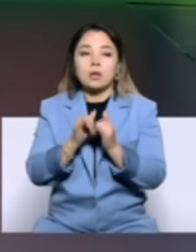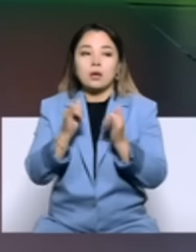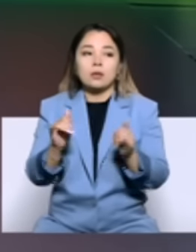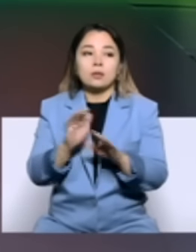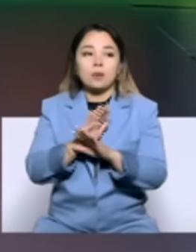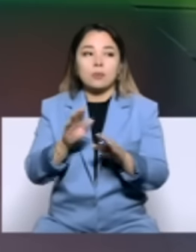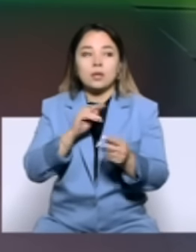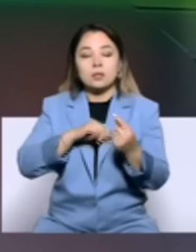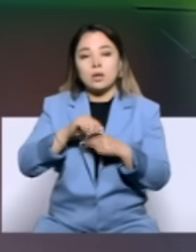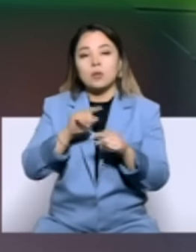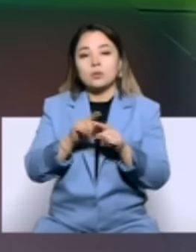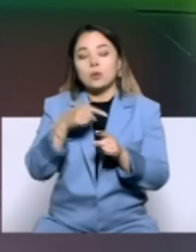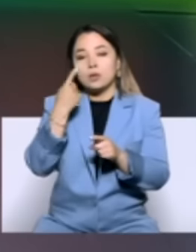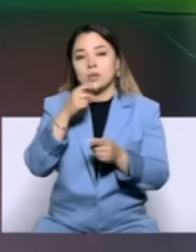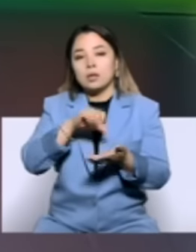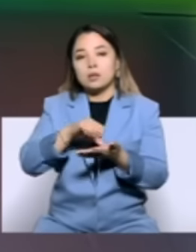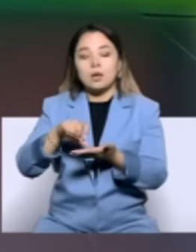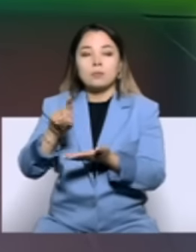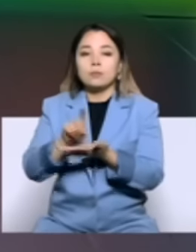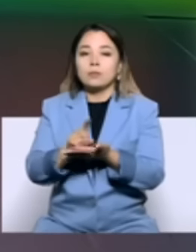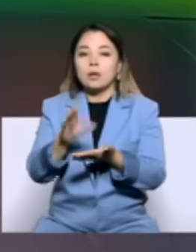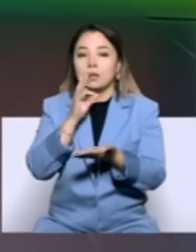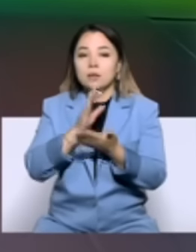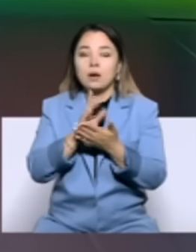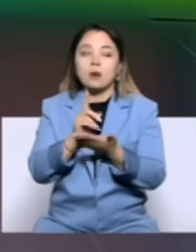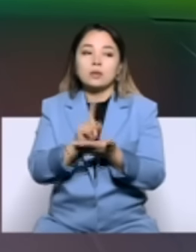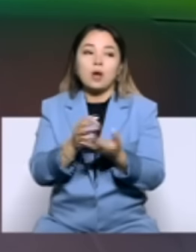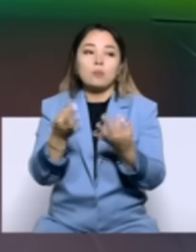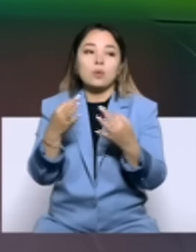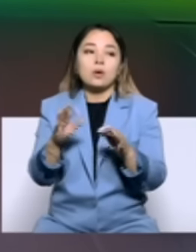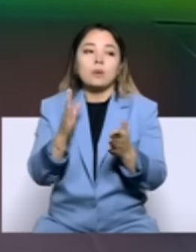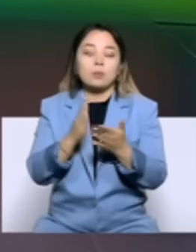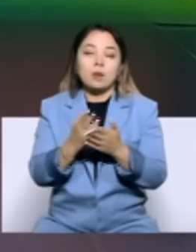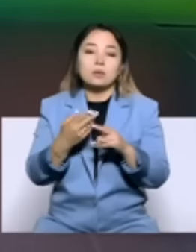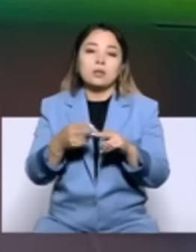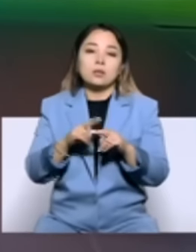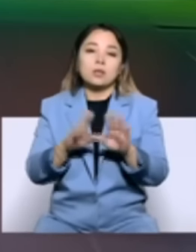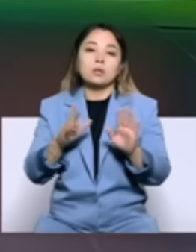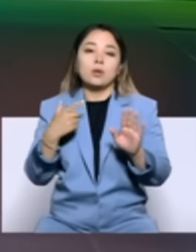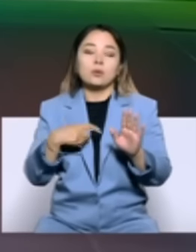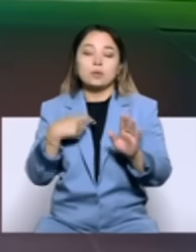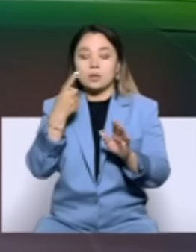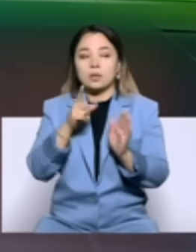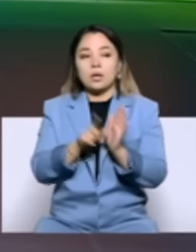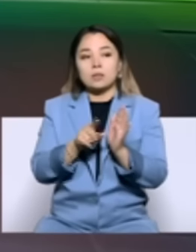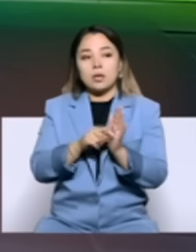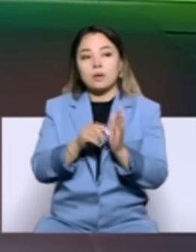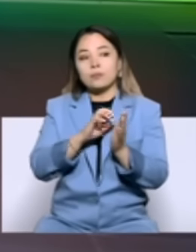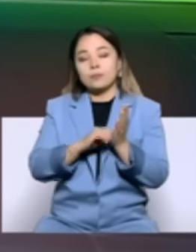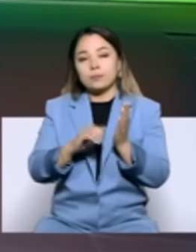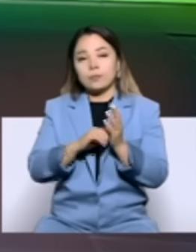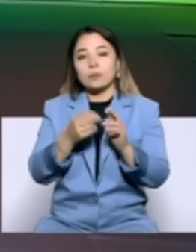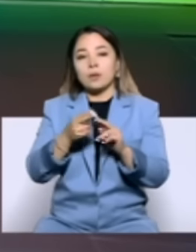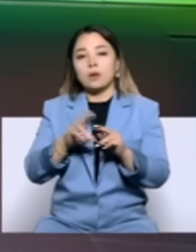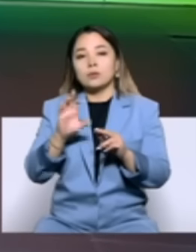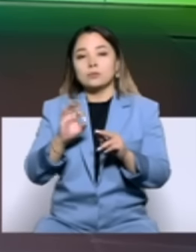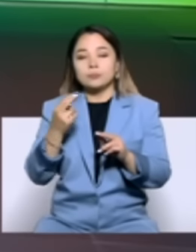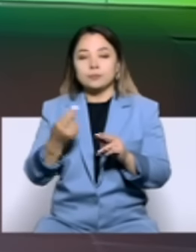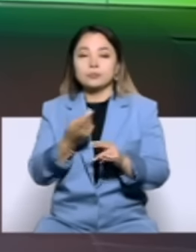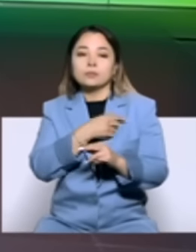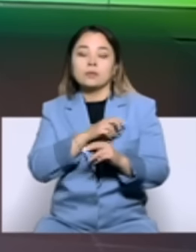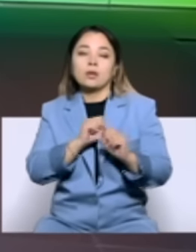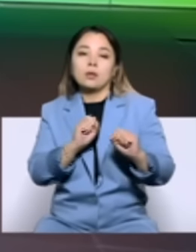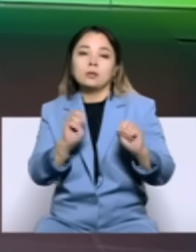аспаса, жеке кәсіпкер ретінде тіркелуге міндеттемей, тіпті салықтан да босатылады. Тек өзінің жеке зейнетақы қорына, әлеуметтік және